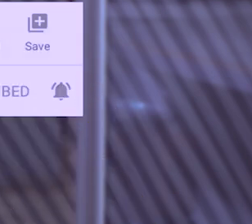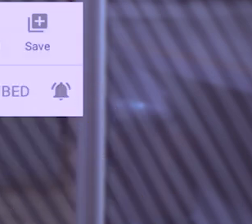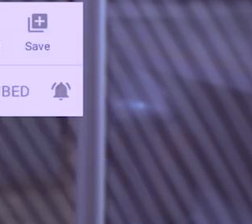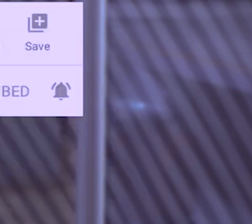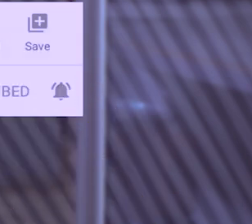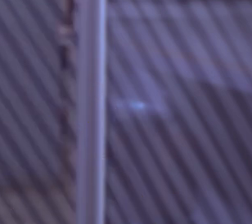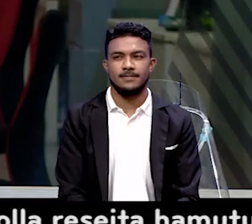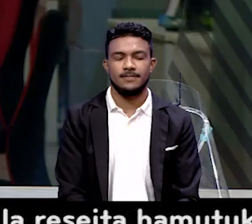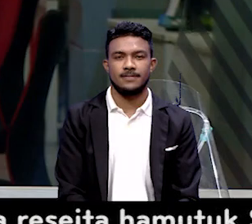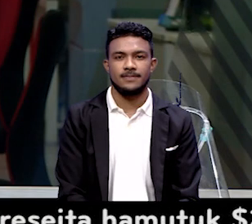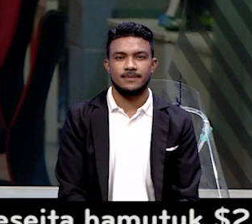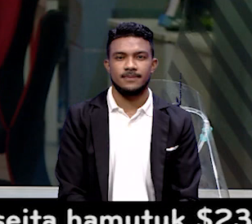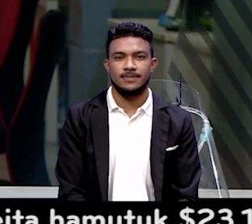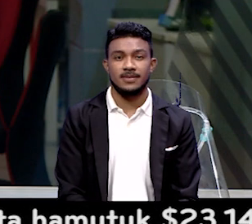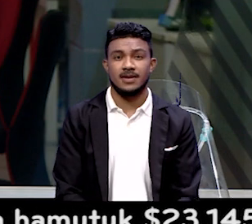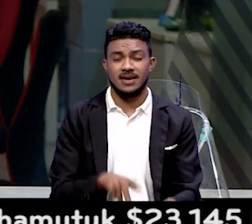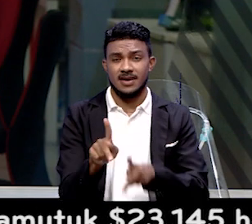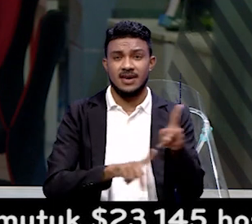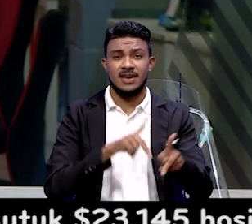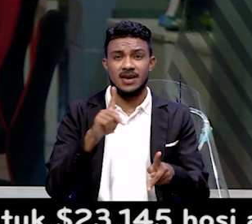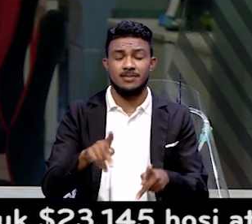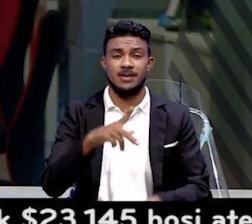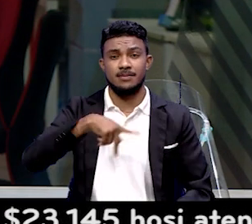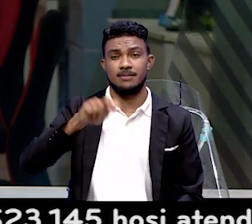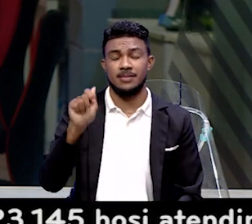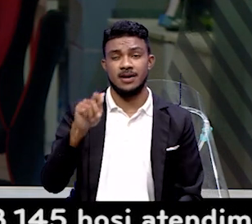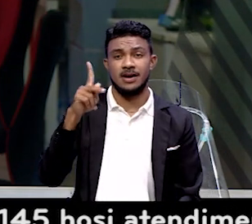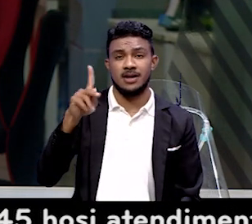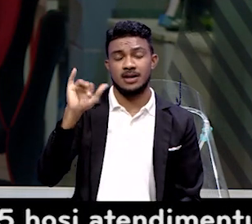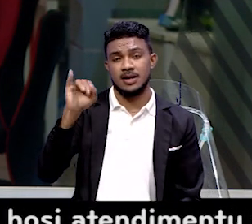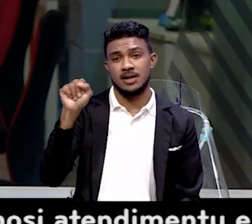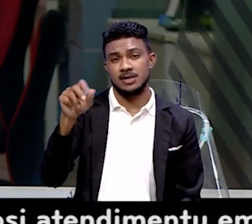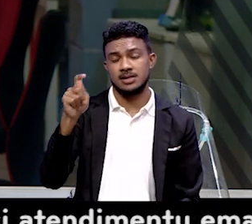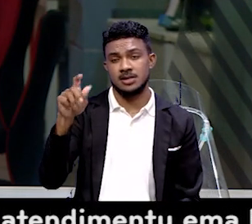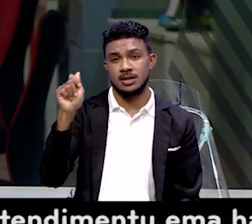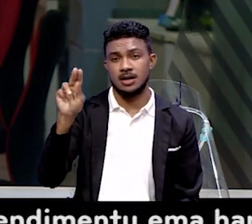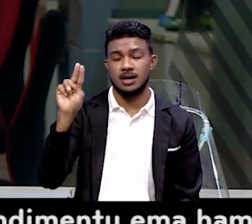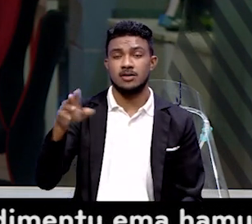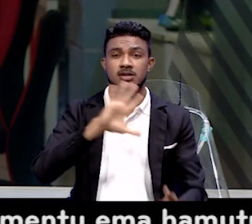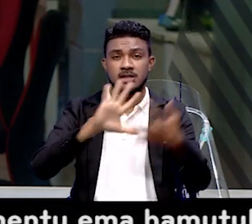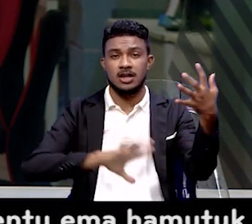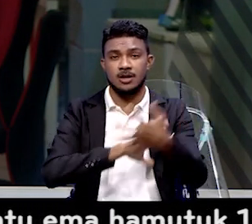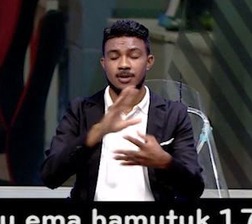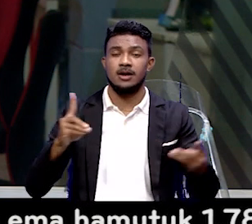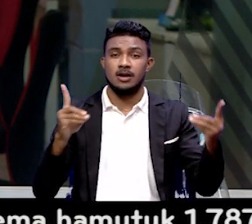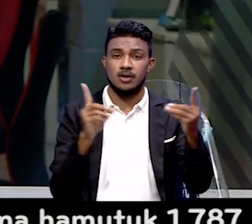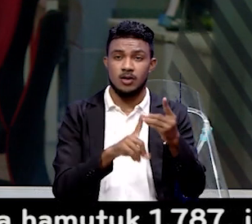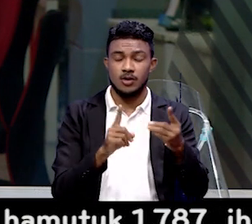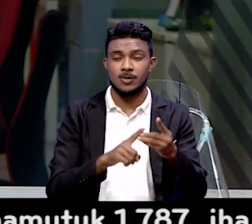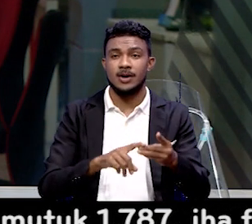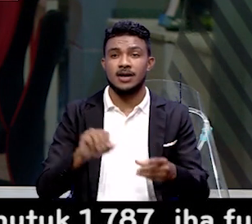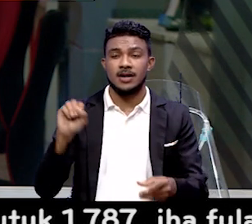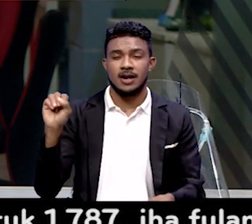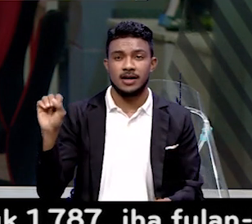more information. Komunidade Pakistaun iha Timor Leste selebra loron independensia Pakistaun yang badala